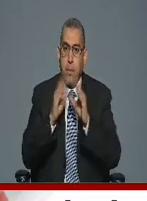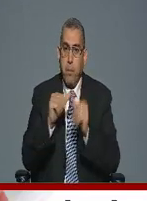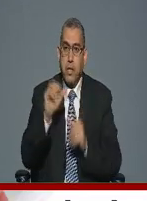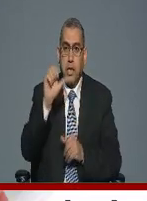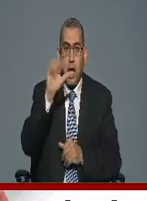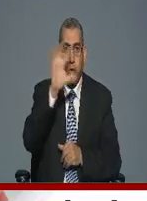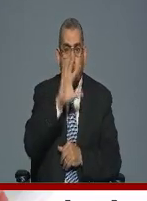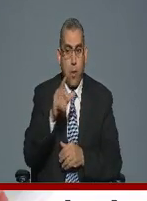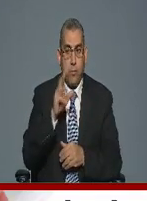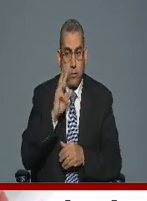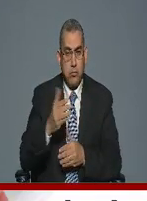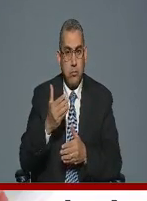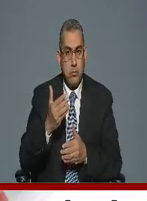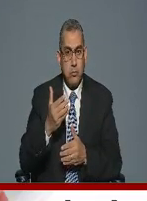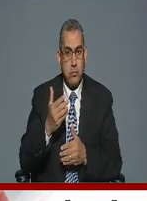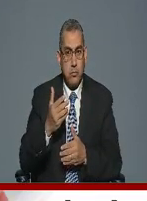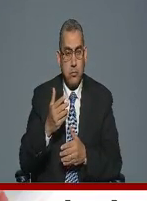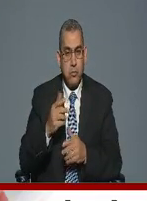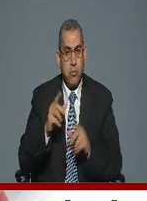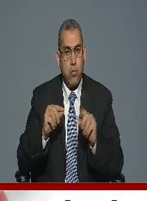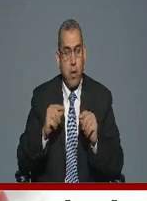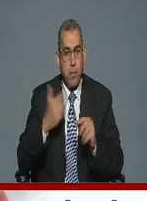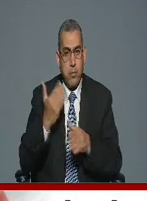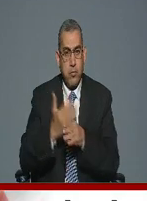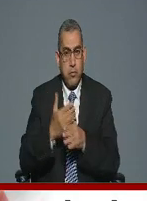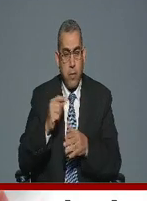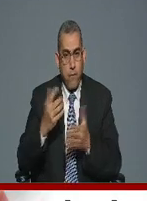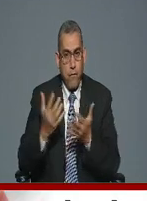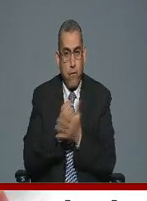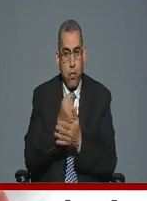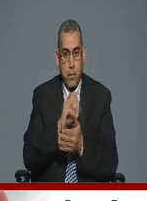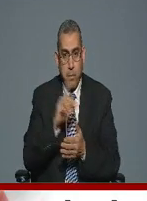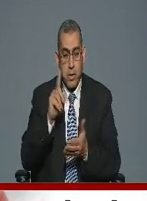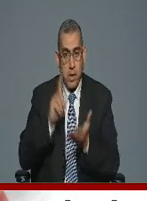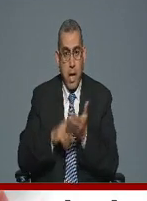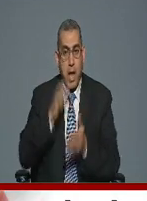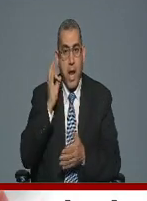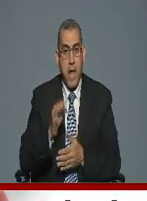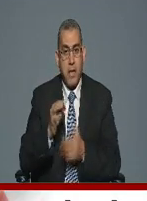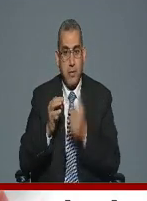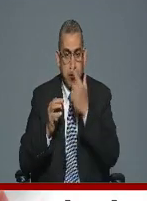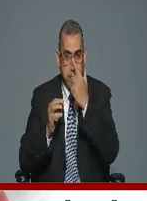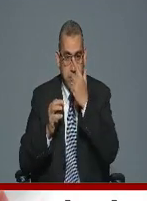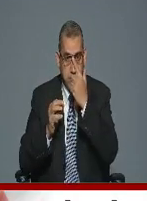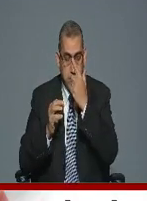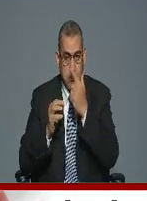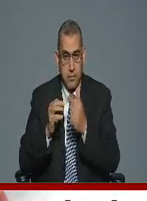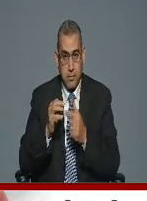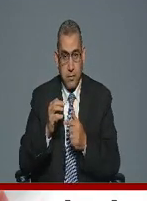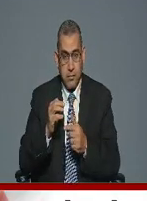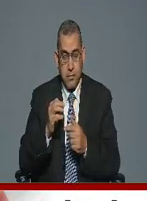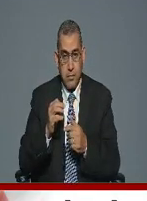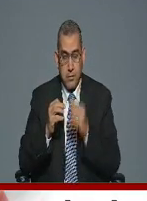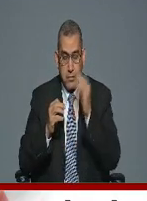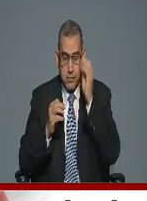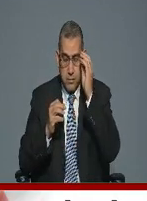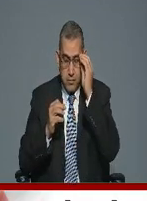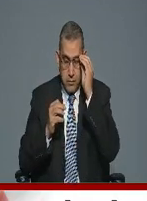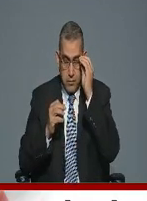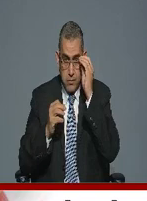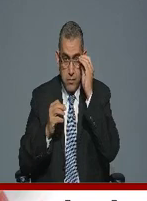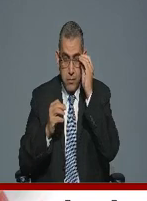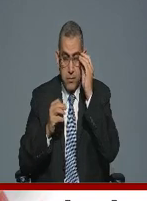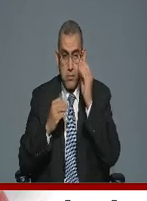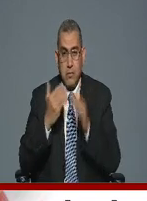الأوروبي يبين أن مصر إنما هي ركيزة الاستقرار في خضم